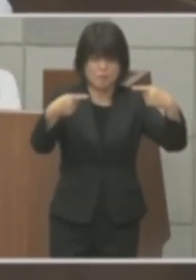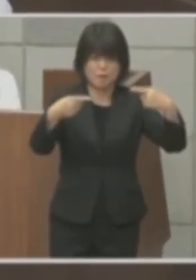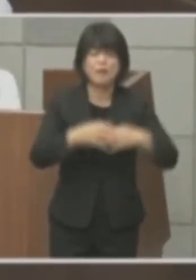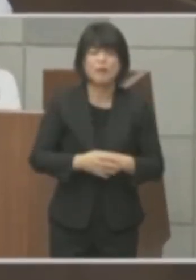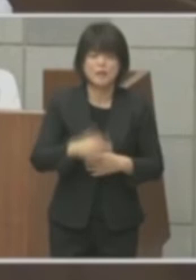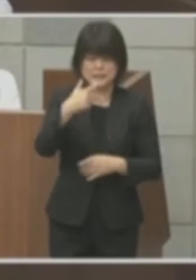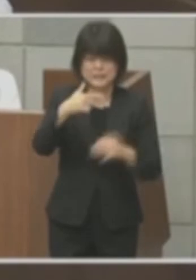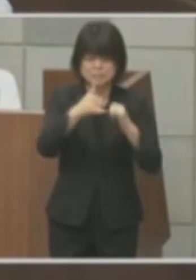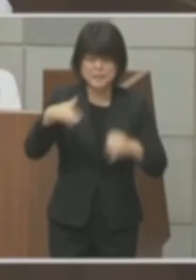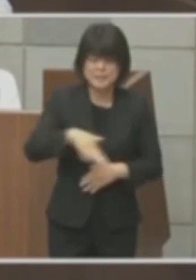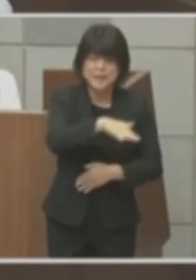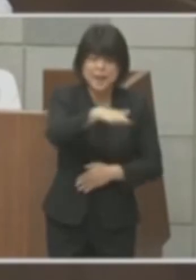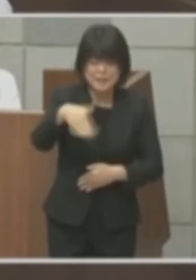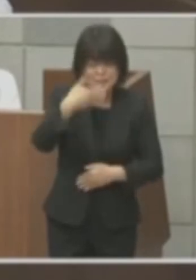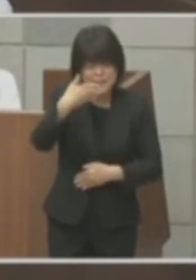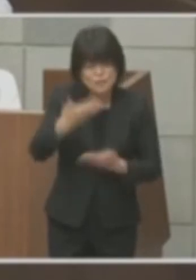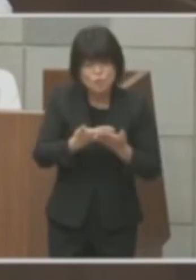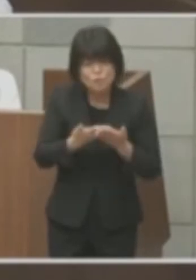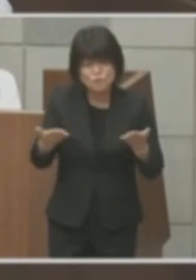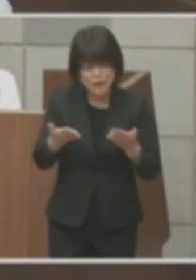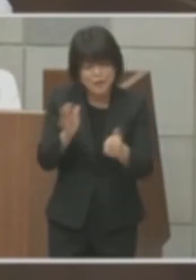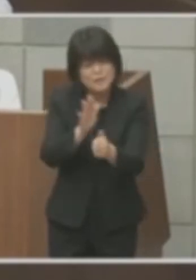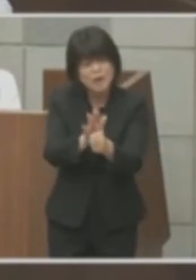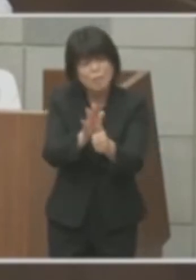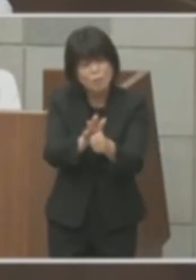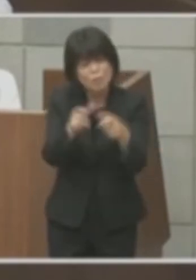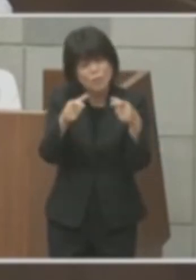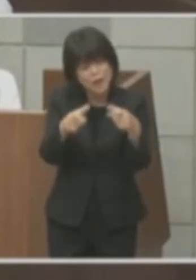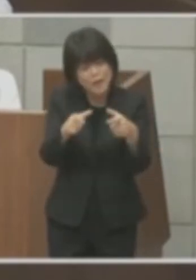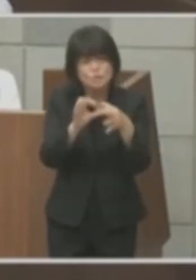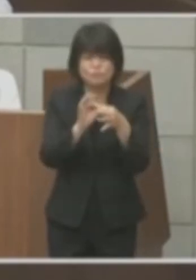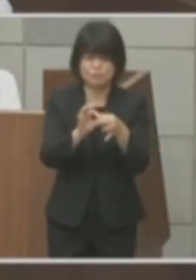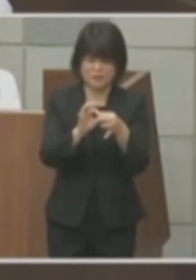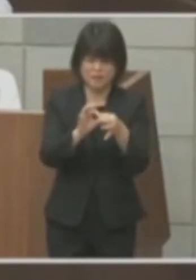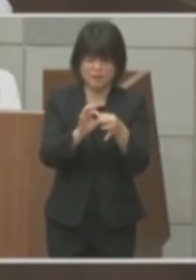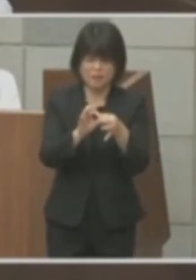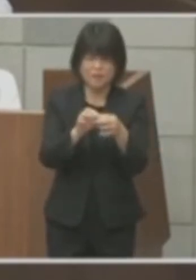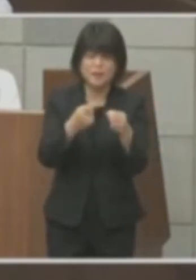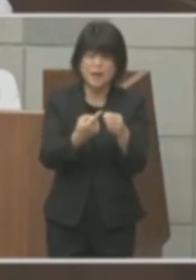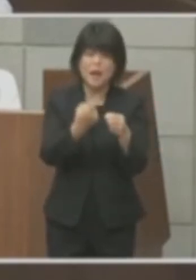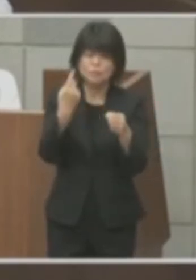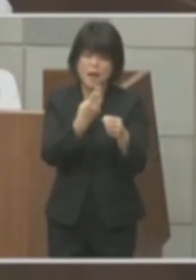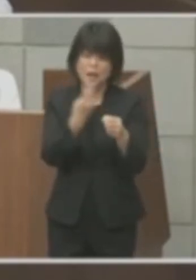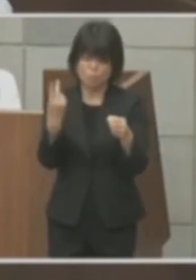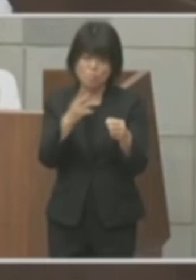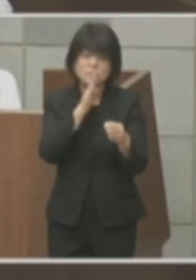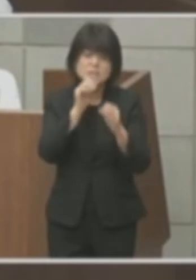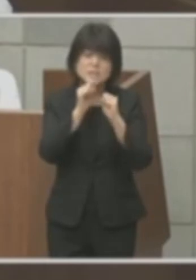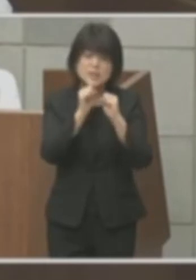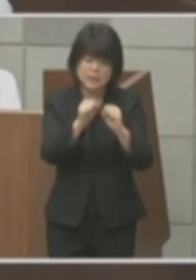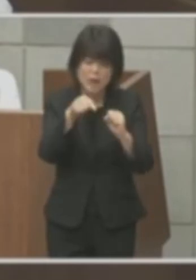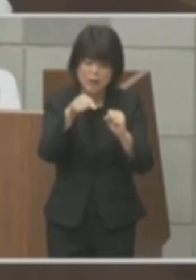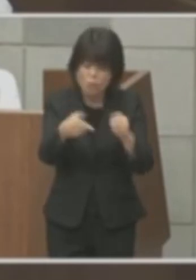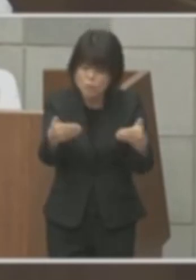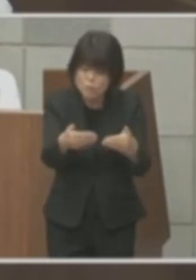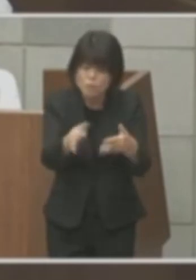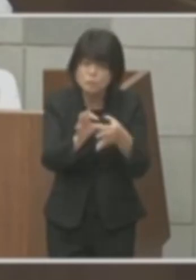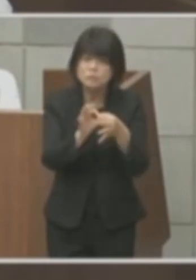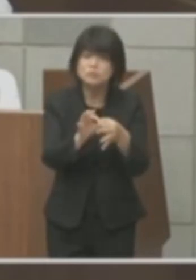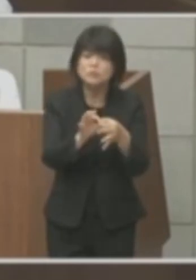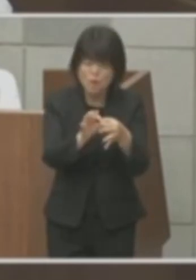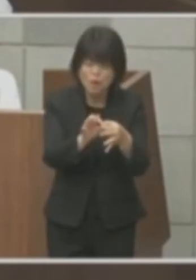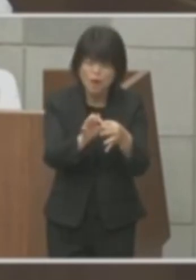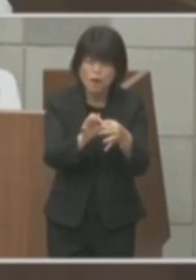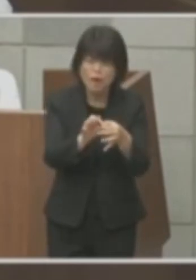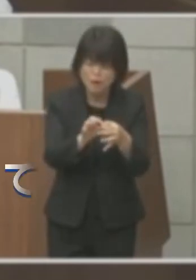市民全員飲食店サポート事業についてでございますが、昨年度実施いたしました本事業につきましては、長